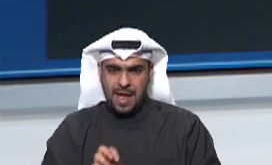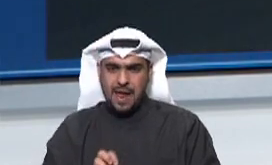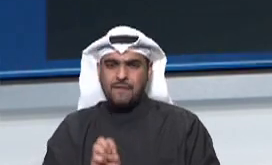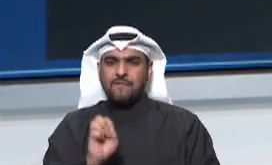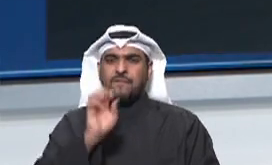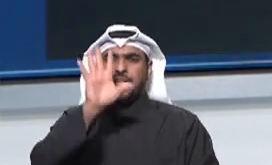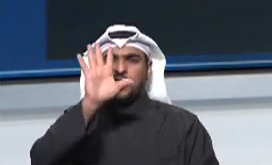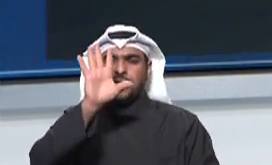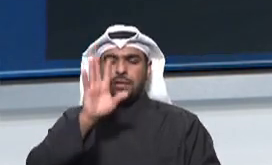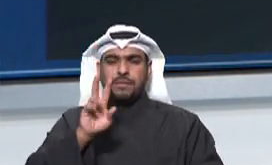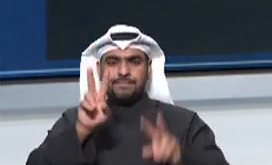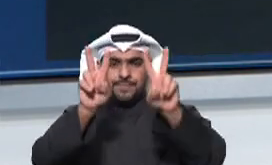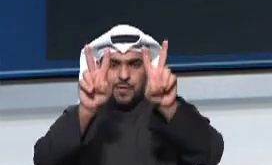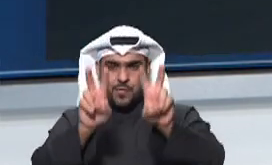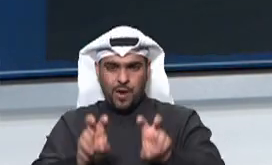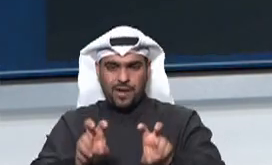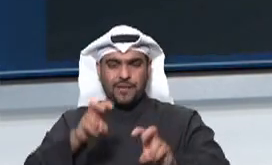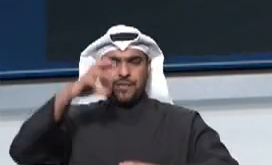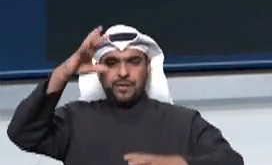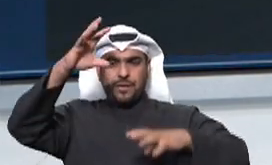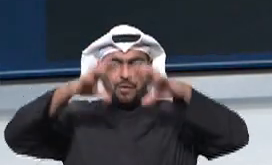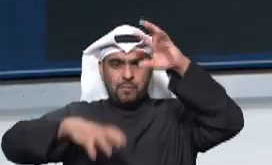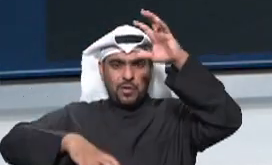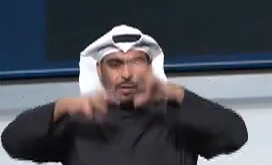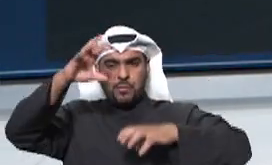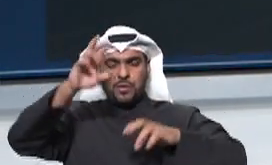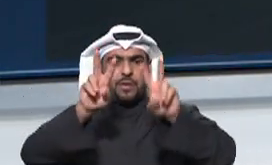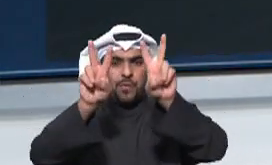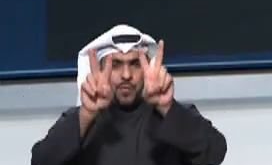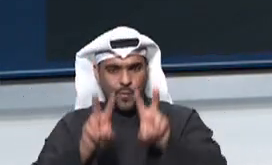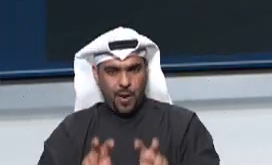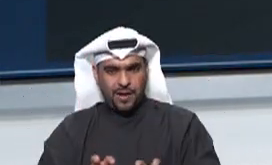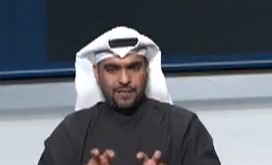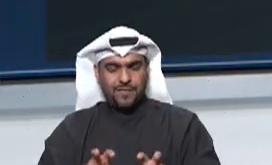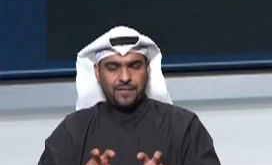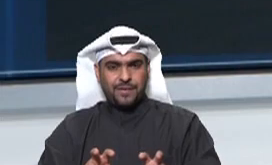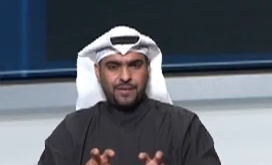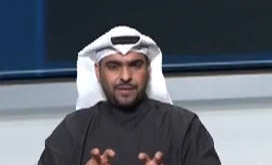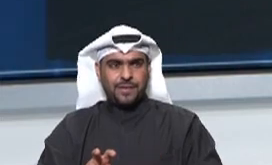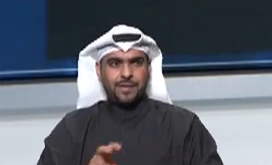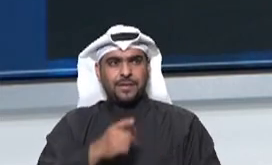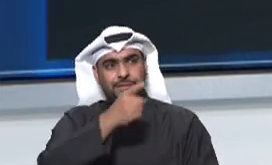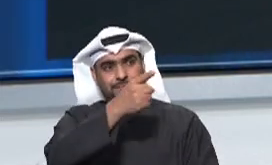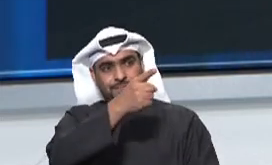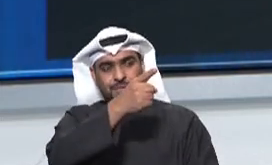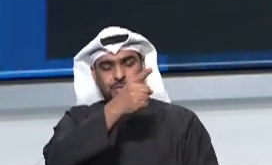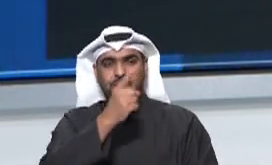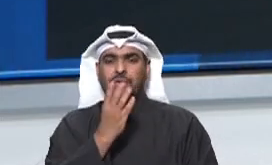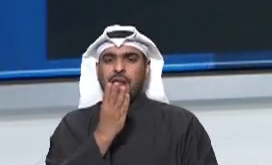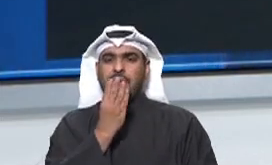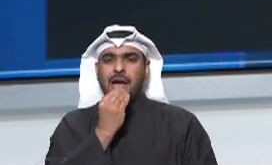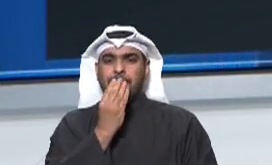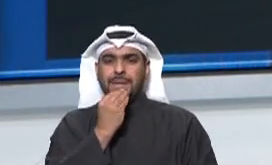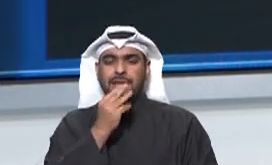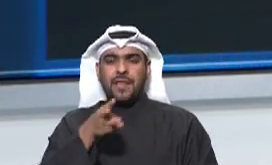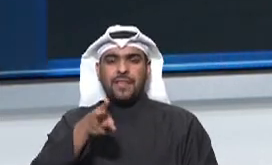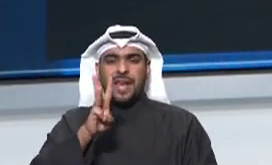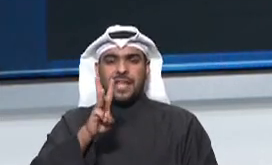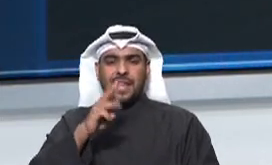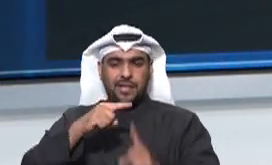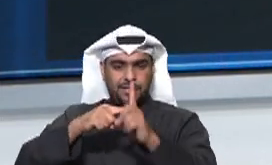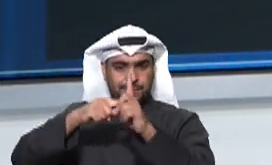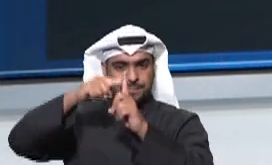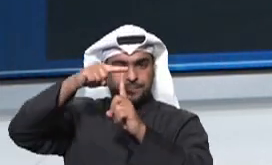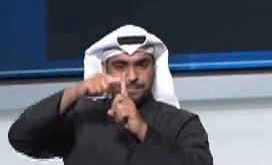الأمطار تفاوتت ما بين خفيفة، أعلى الكميات المسجلة كانت في الأحمدية 13 ملي، وأقل كمية كانت في السالمي أما